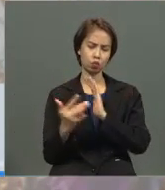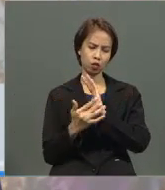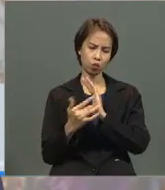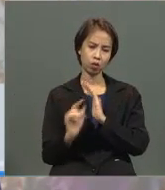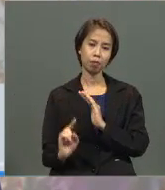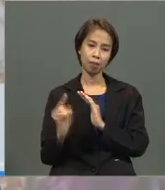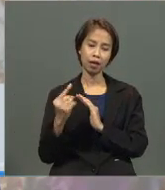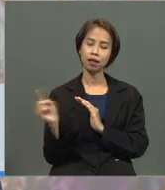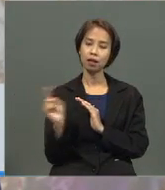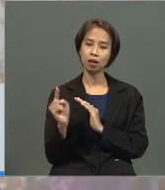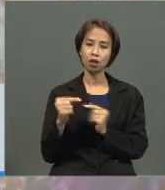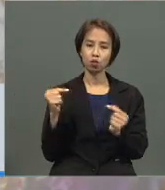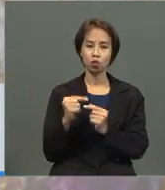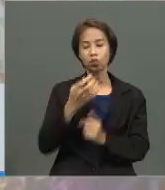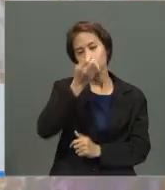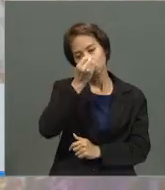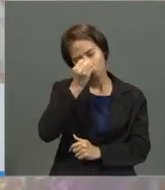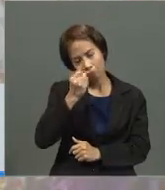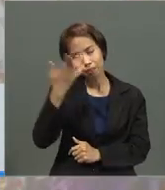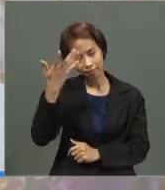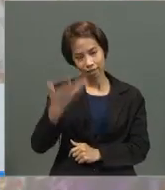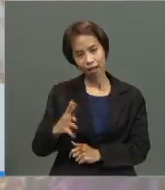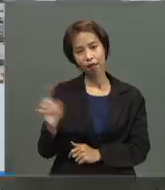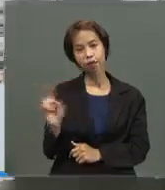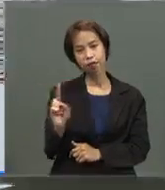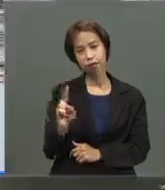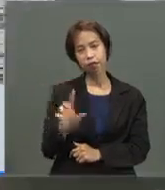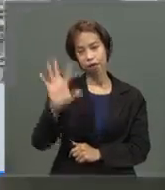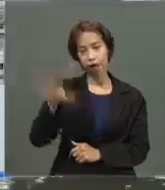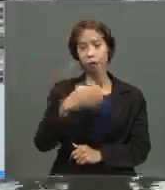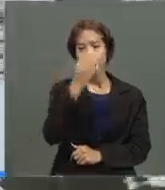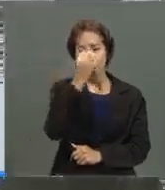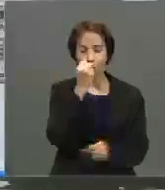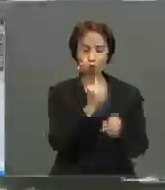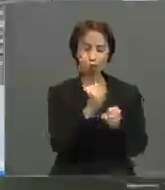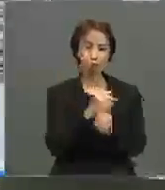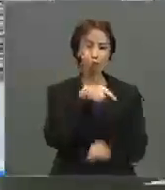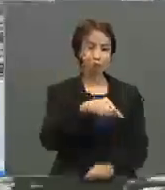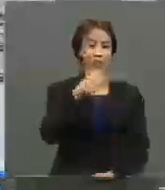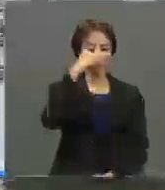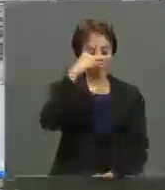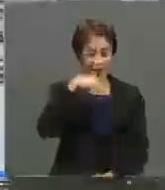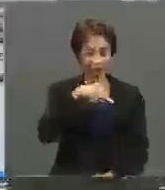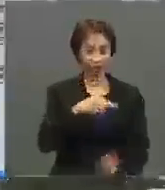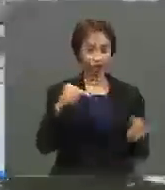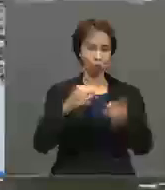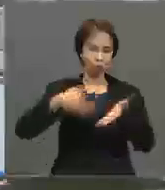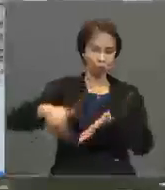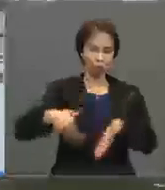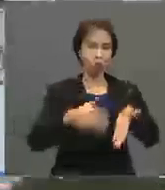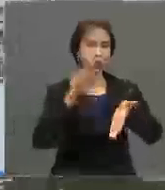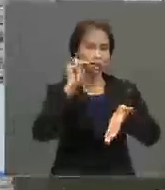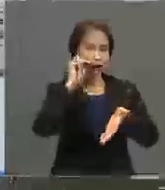ผ่านการคิดค้นแล้วก็ทดสอบประสิทธิภาพมาแล้วโดยจะนำมาทดลองใช้ในประเทศไทยในพื้นที่ของแม่น้ำเจ้าพระยา